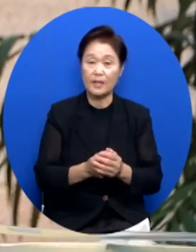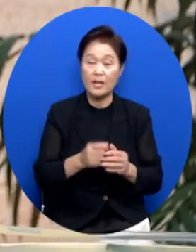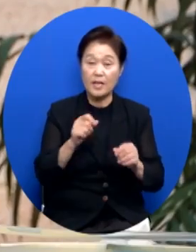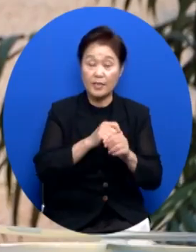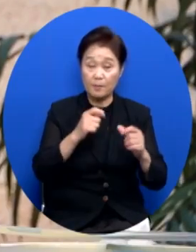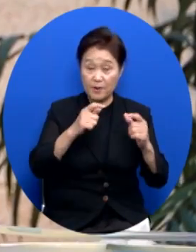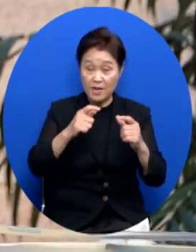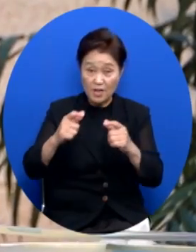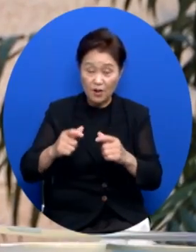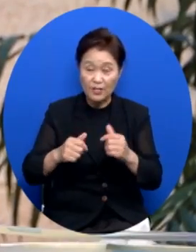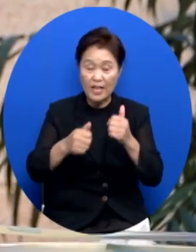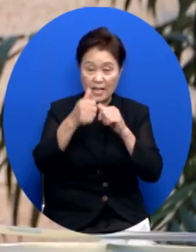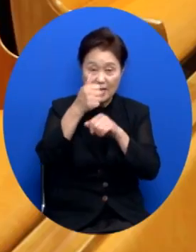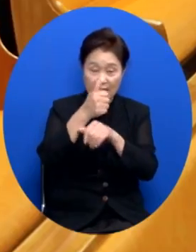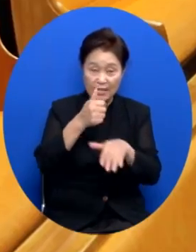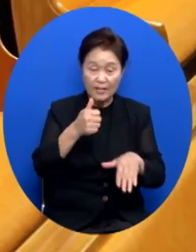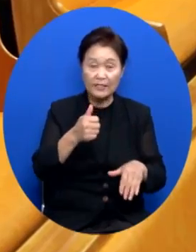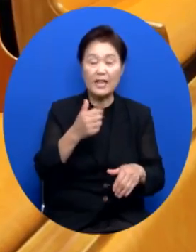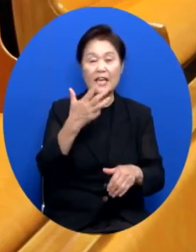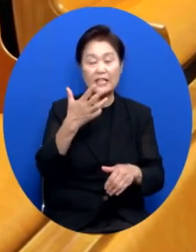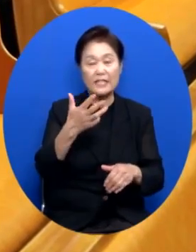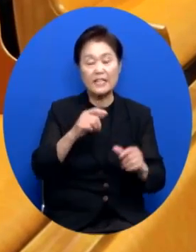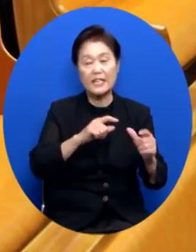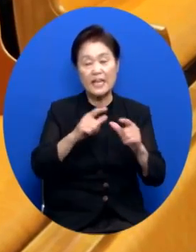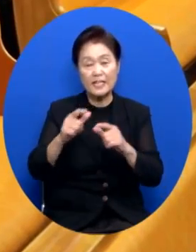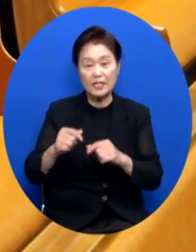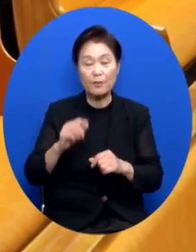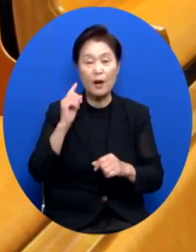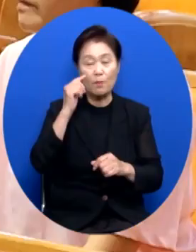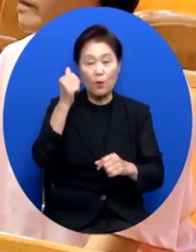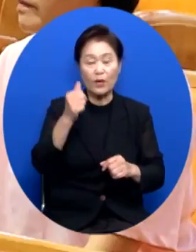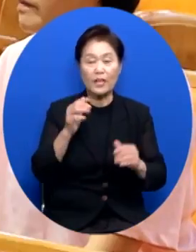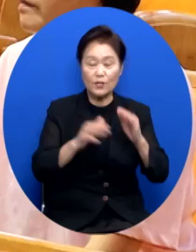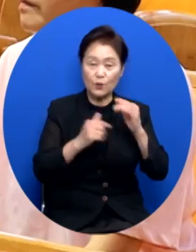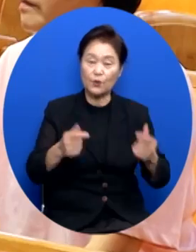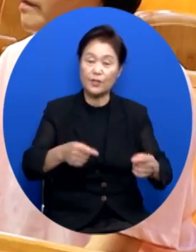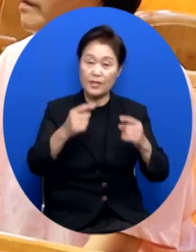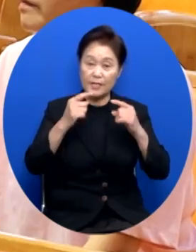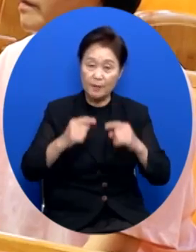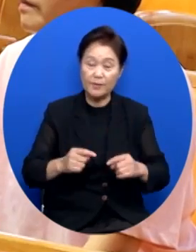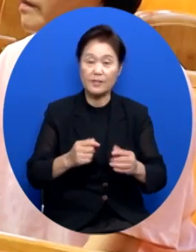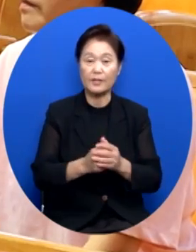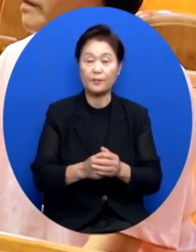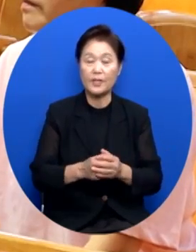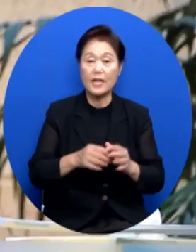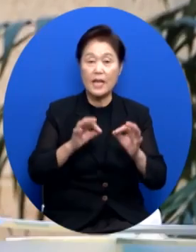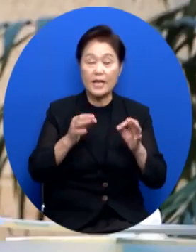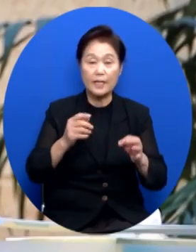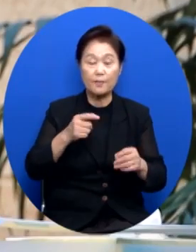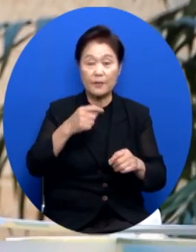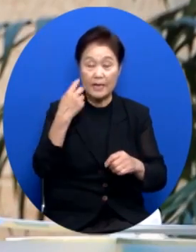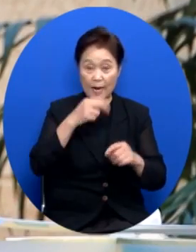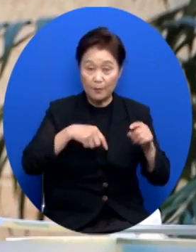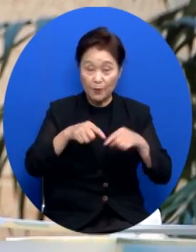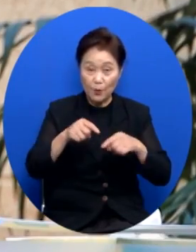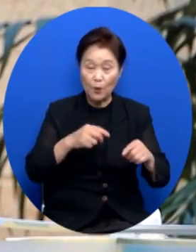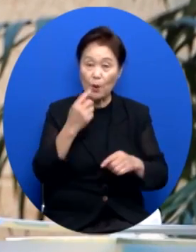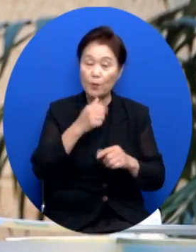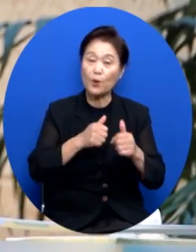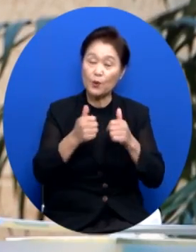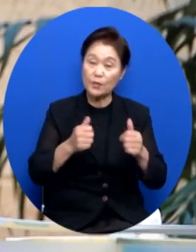호남특별연회 산하 8개 지방회 목회자와 성도가 참석한 가운데 호남특별연회 김필수 감독과 조영길